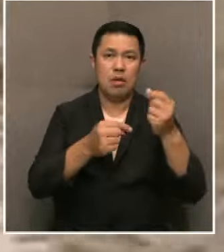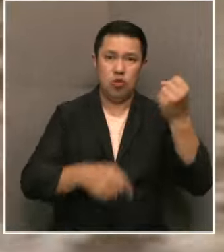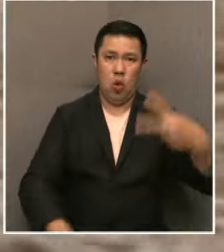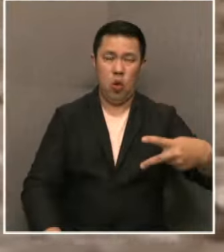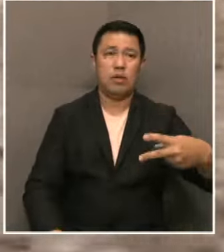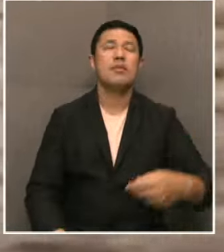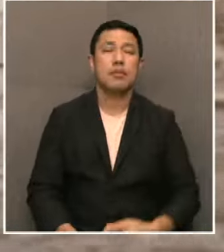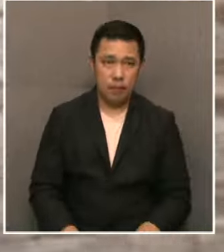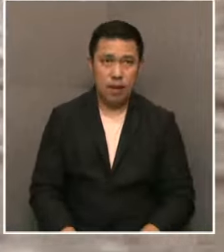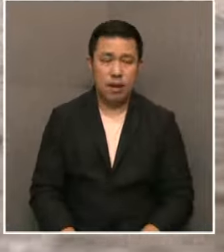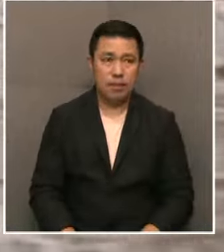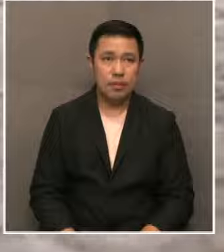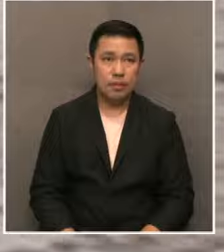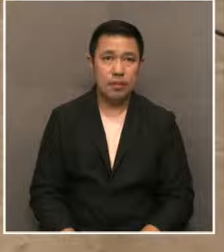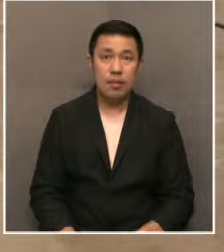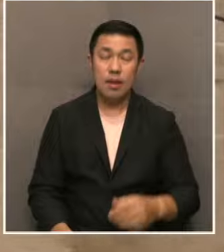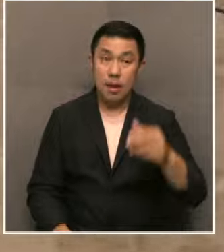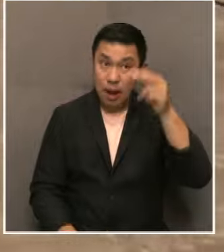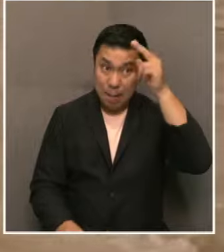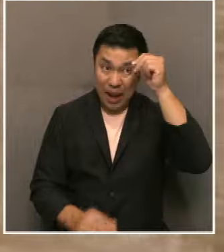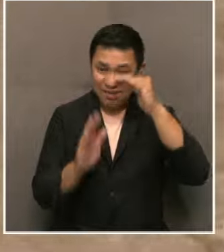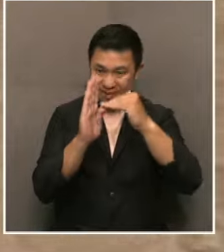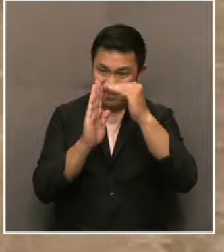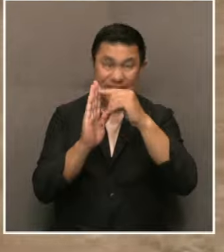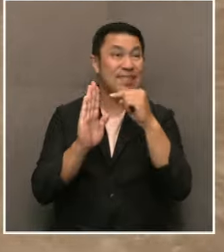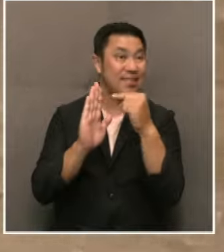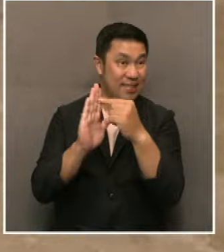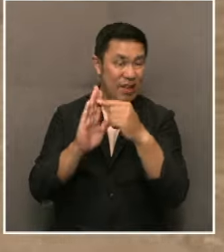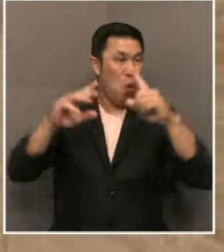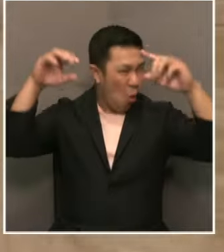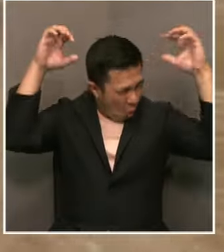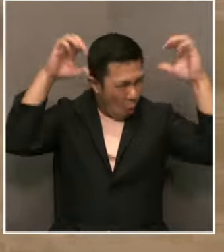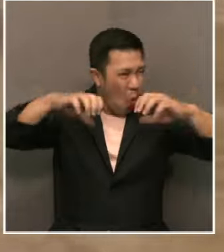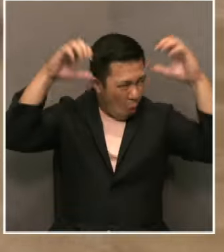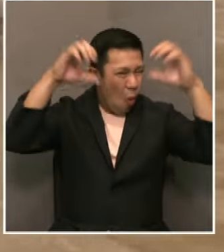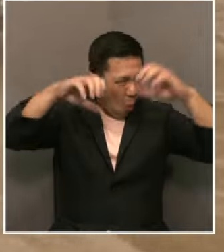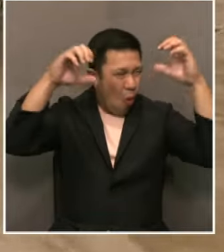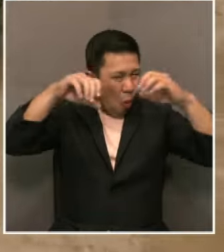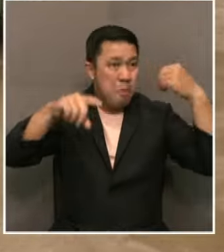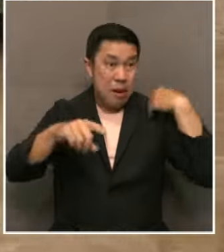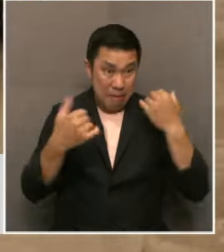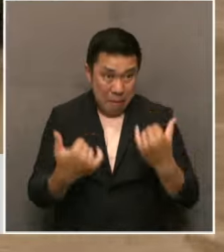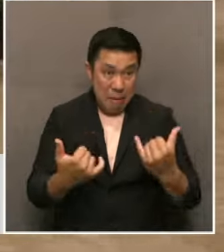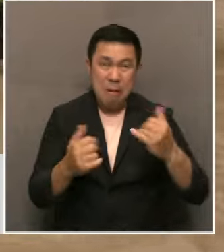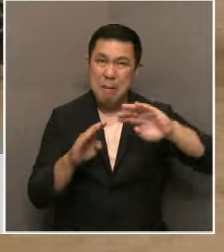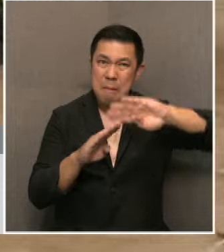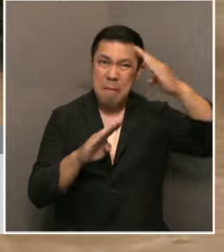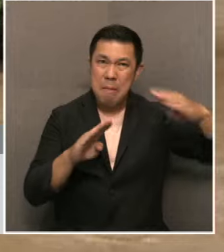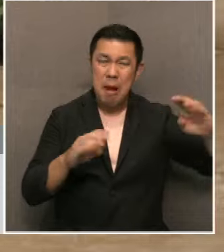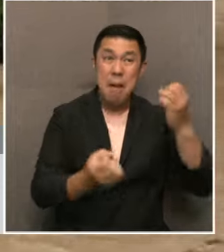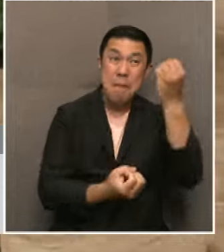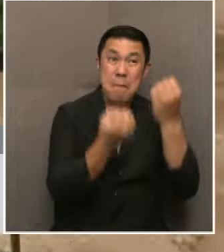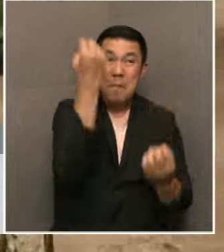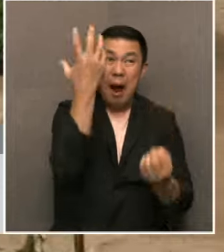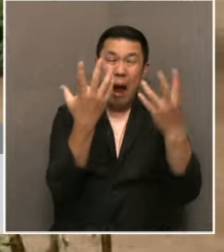พื้นที่ตอนบนของจังหวัดลำปางยังคงเกิดฝนตกหนักต่อเนื่องล่าสุดเช้าวันนี้เกิดน้ำป่าไหลหลากน้ำท่วมฉับ